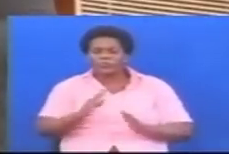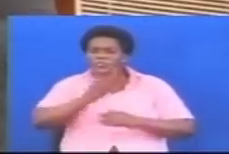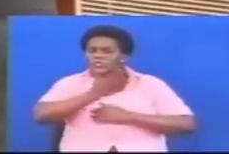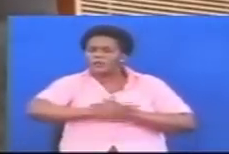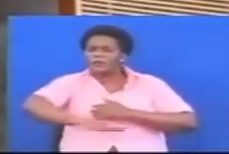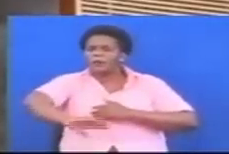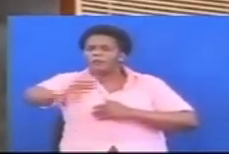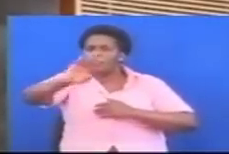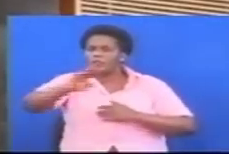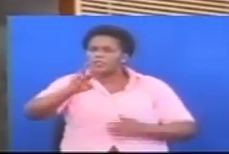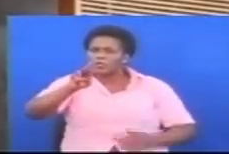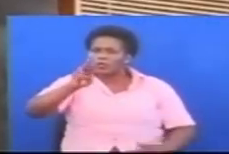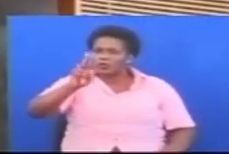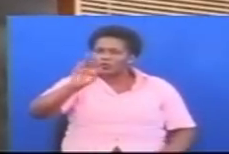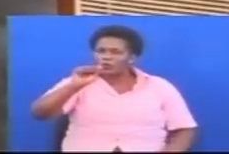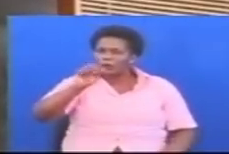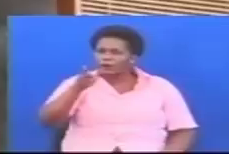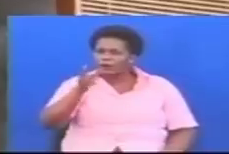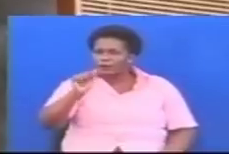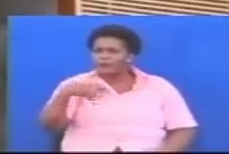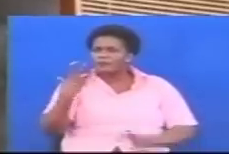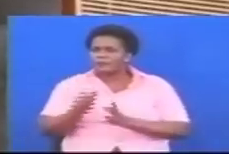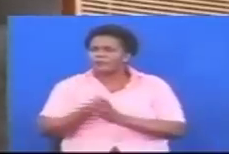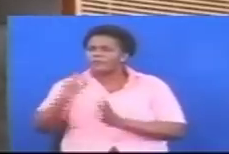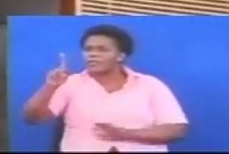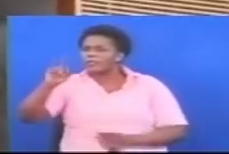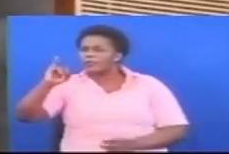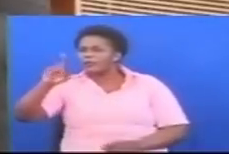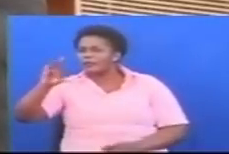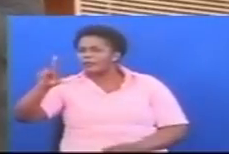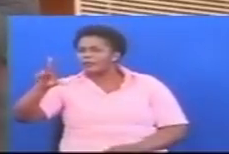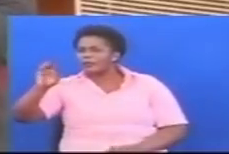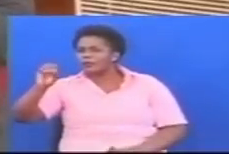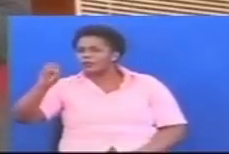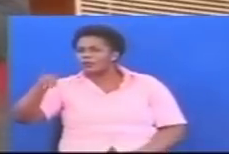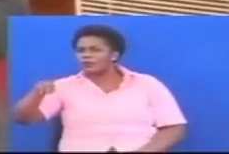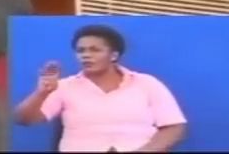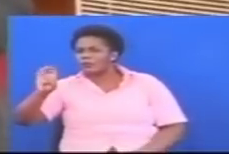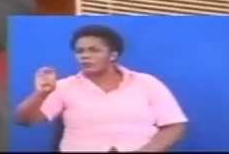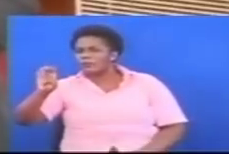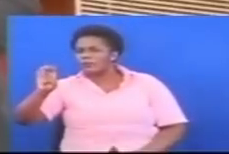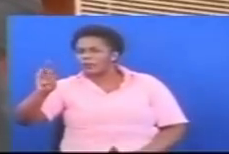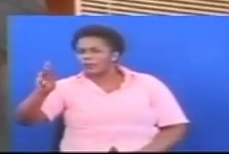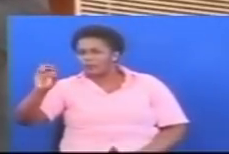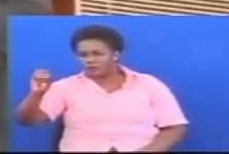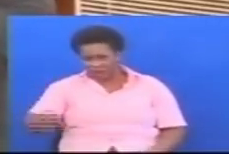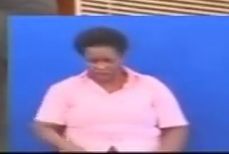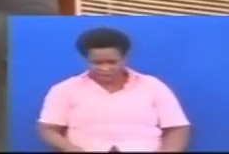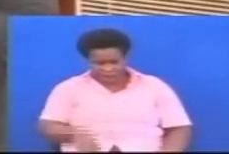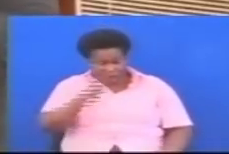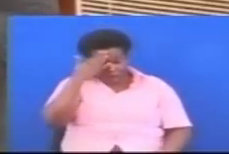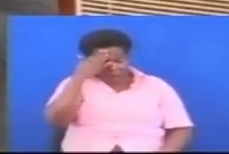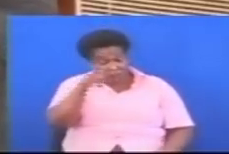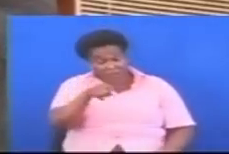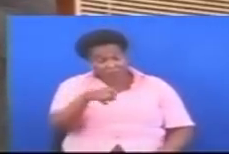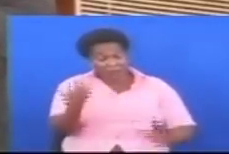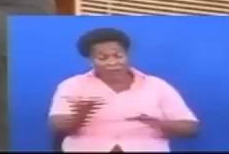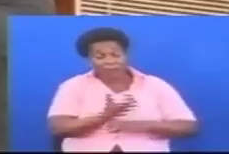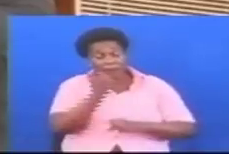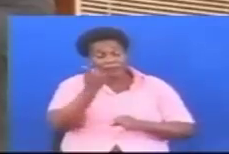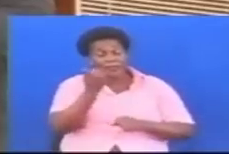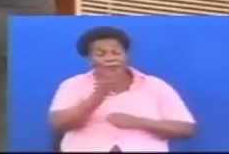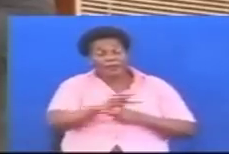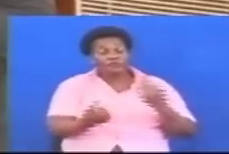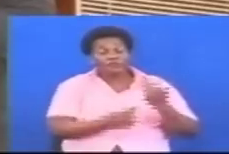Mwenyekiti, ikumbukwe hapa kwamba mto Rufiji kupata maji yake mengi kutoka mito miwili mikuu, yani Kilombero na Ruaha, na hasa